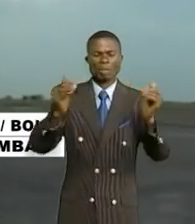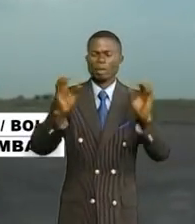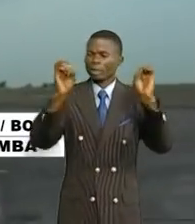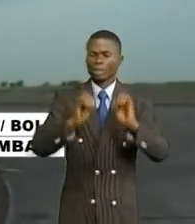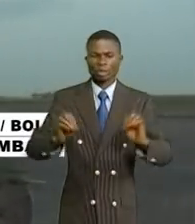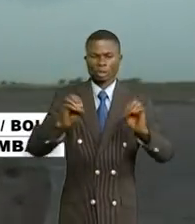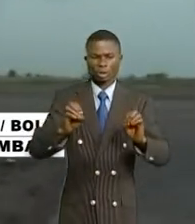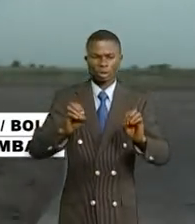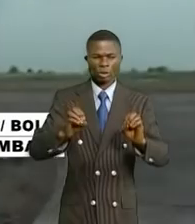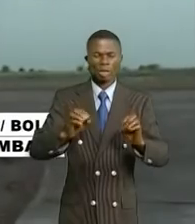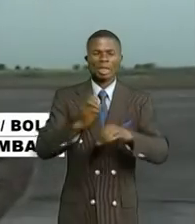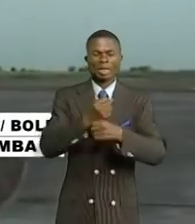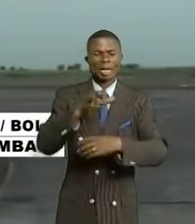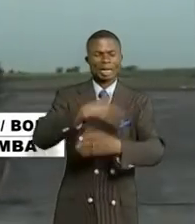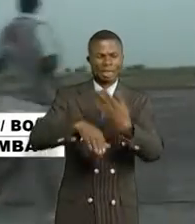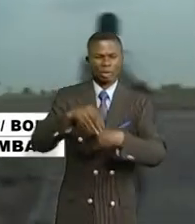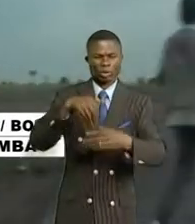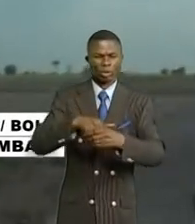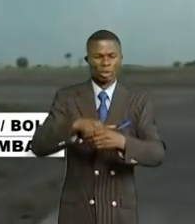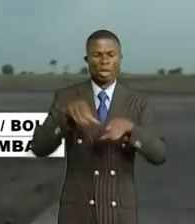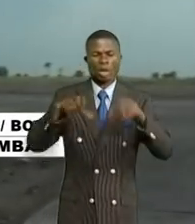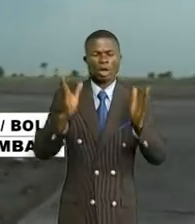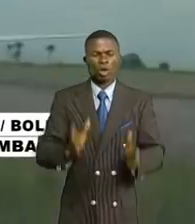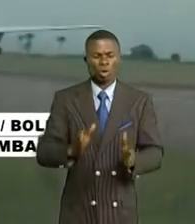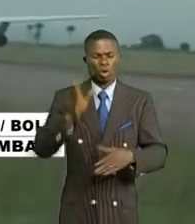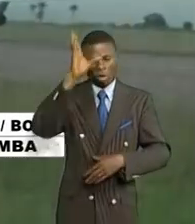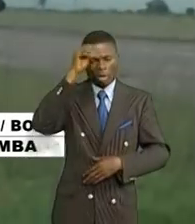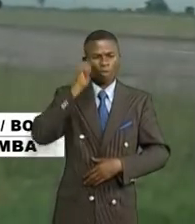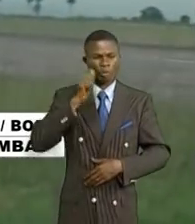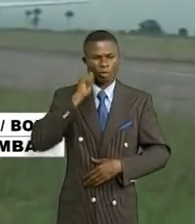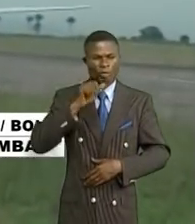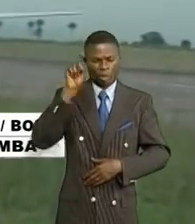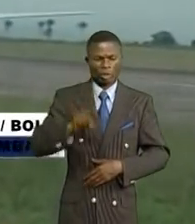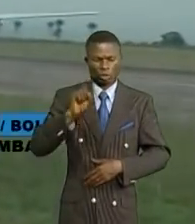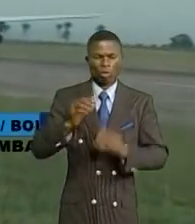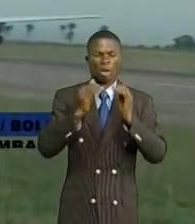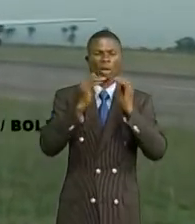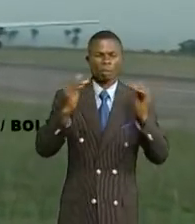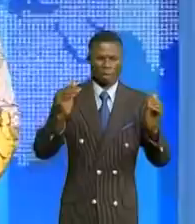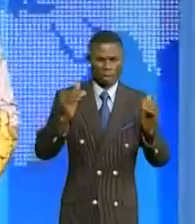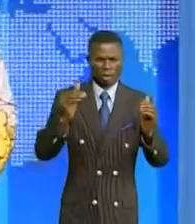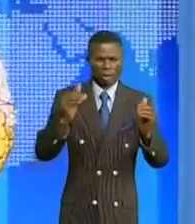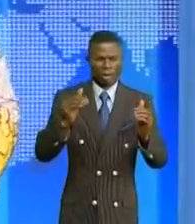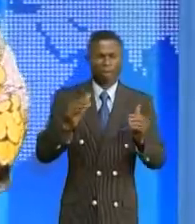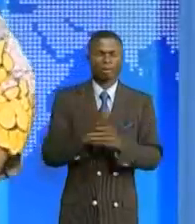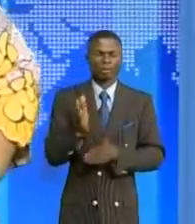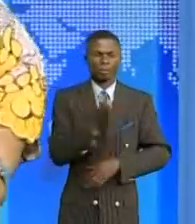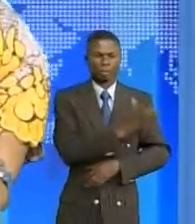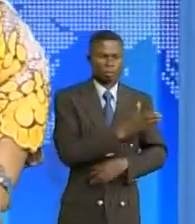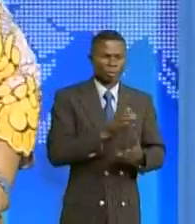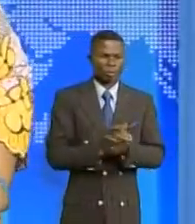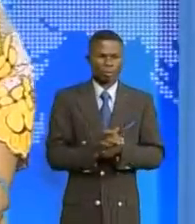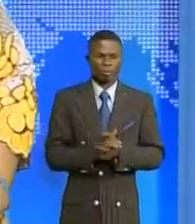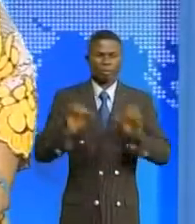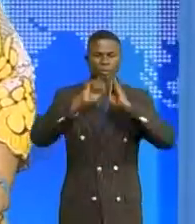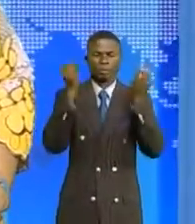secure et les deux autres les congolaises et congolais ont leur point de vue ils n'en veulent pas la